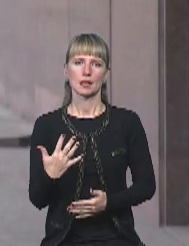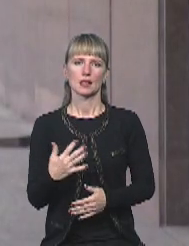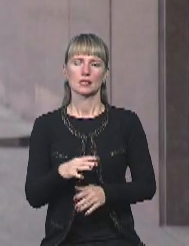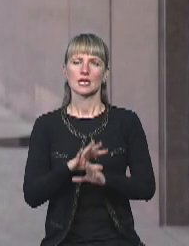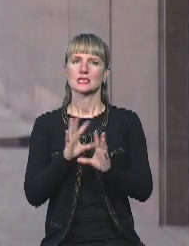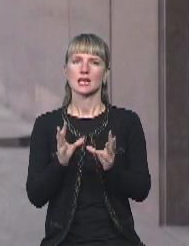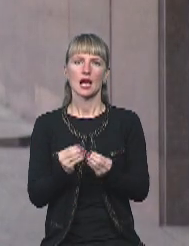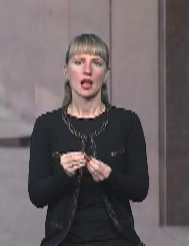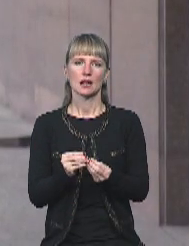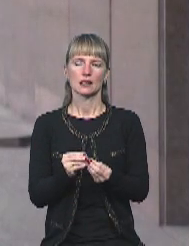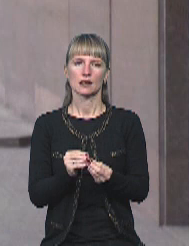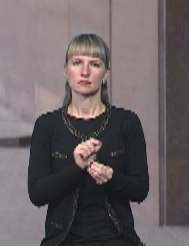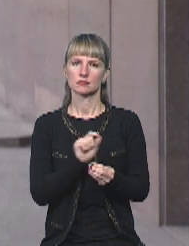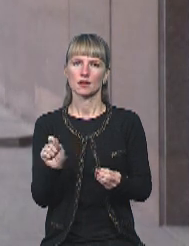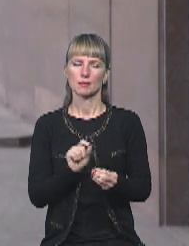загальних рисах ми проти